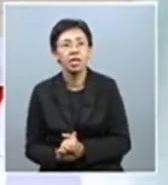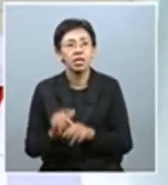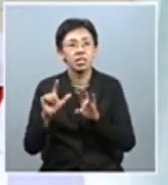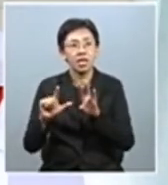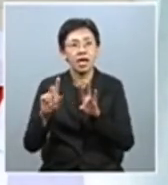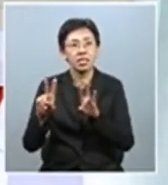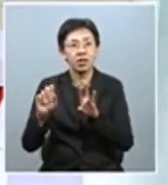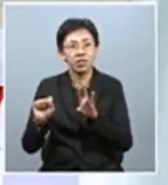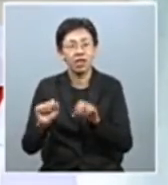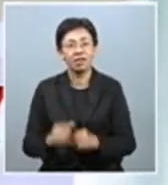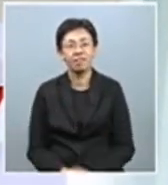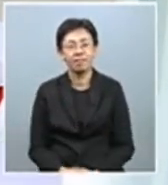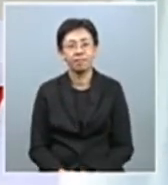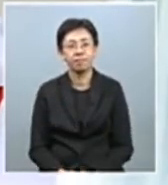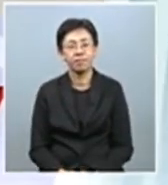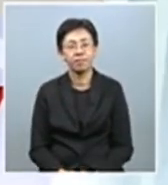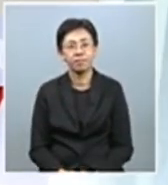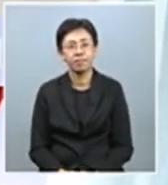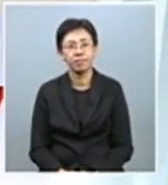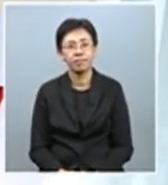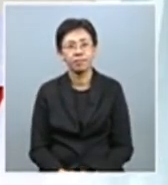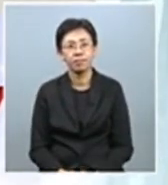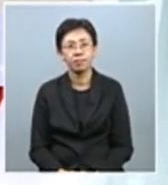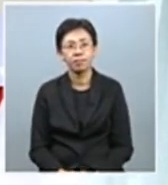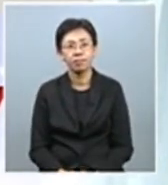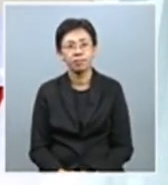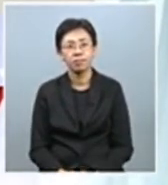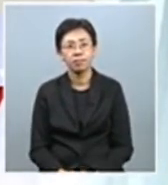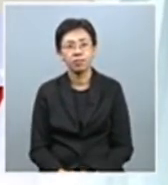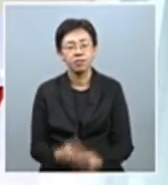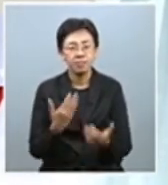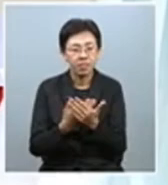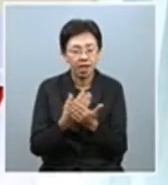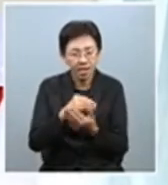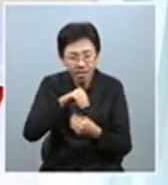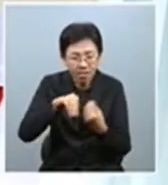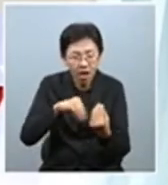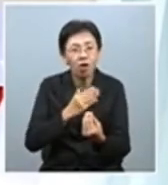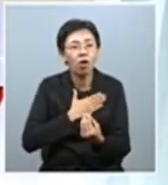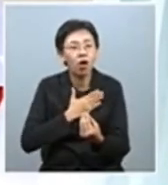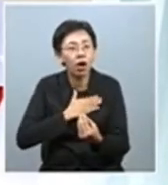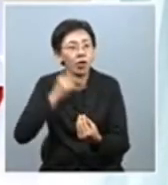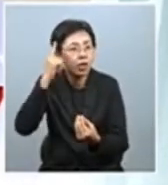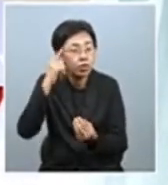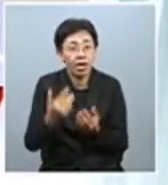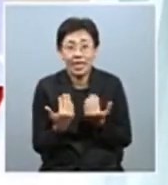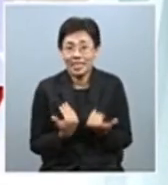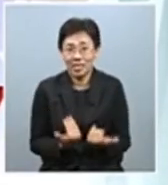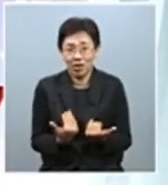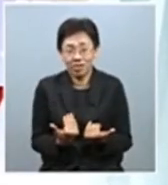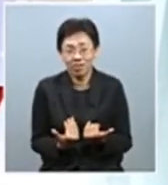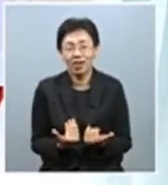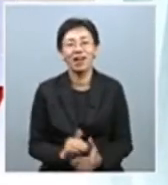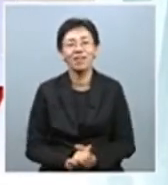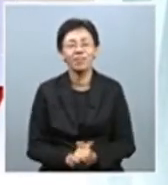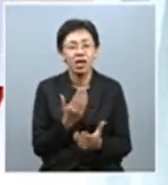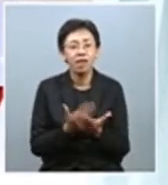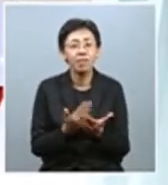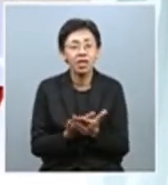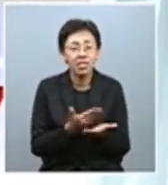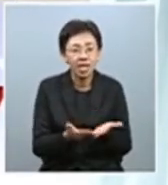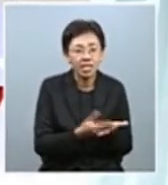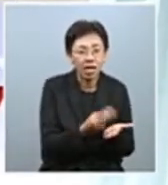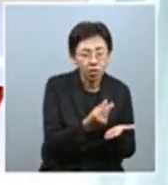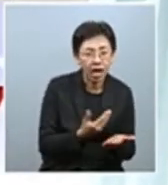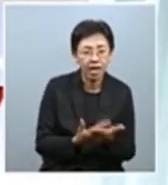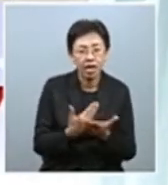หก็พูดง่ายๆว่าเป็นเหมือนการตรวจสภาพทางการเงินของเราว่าณปัจจุบันเนี่ยเรามีการใช้เงินเท่าไหร่เรามีรายได้